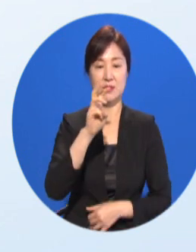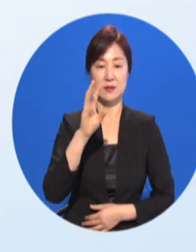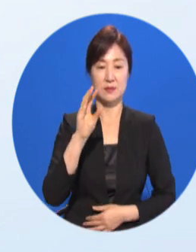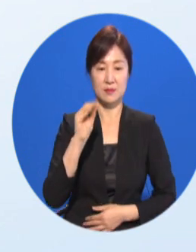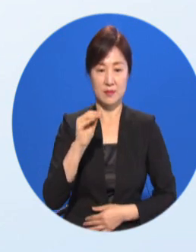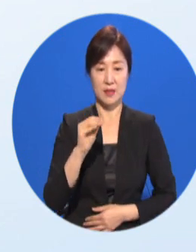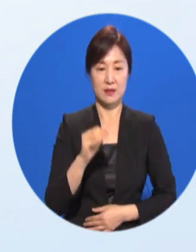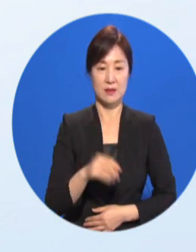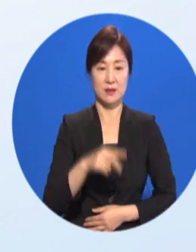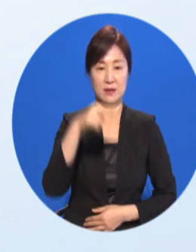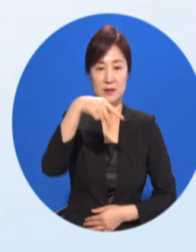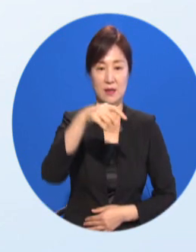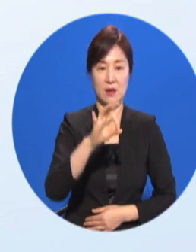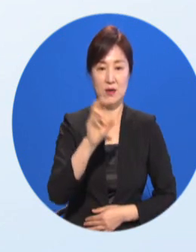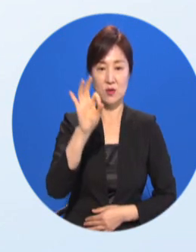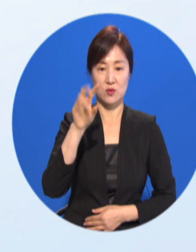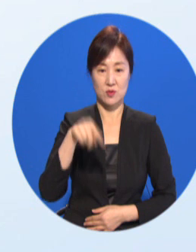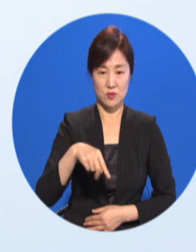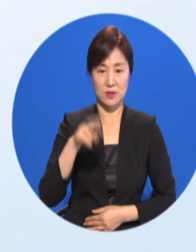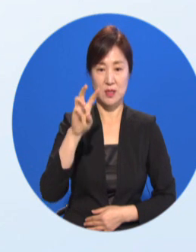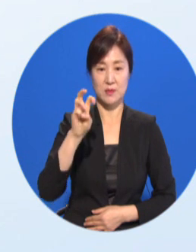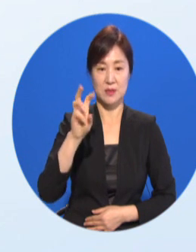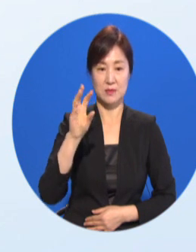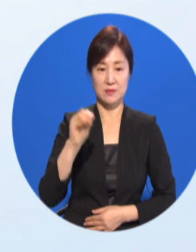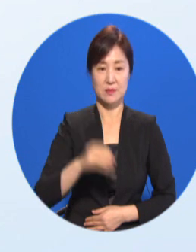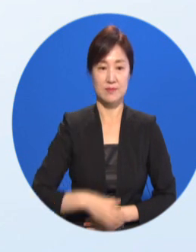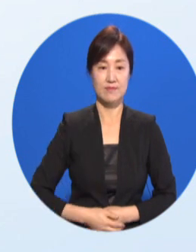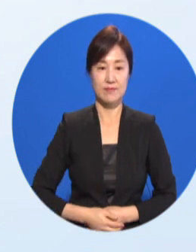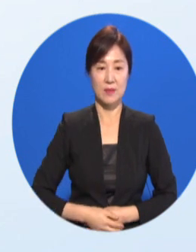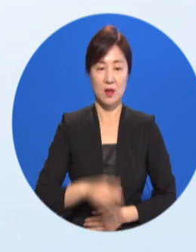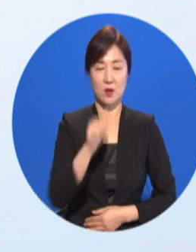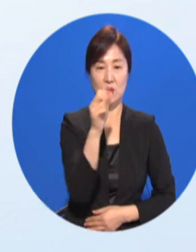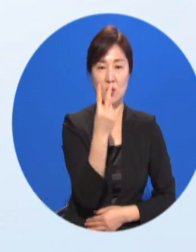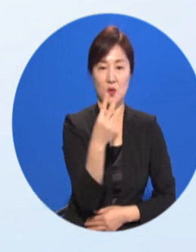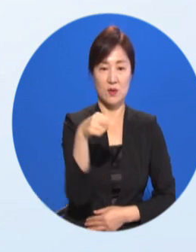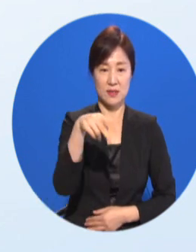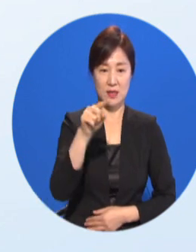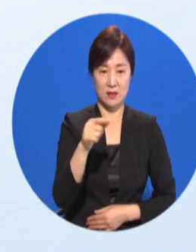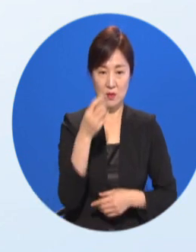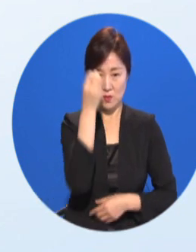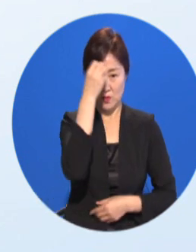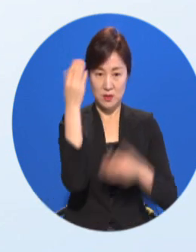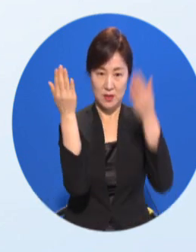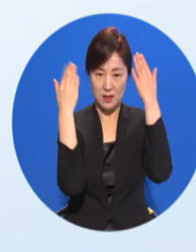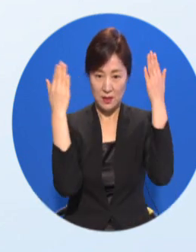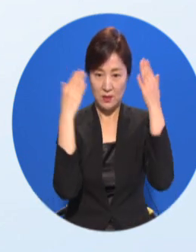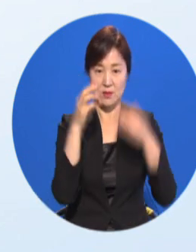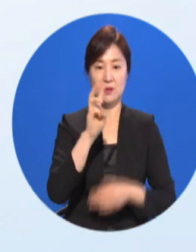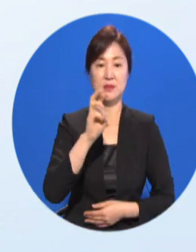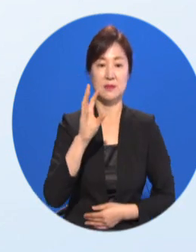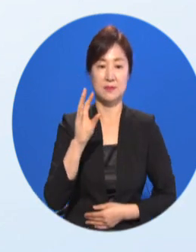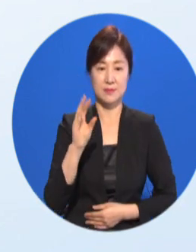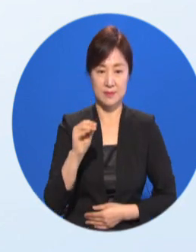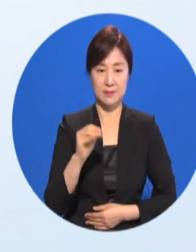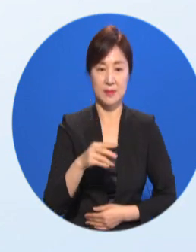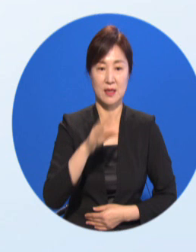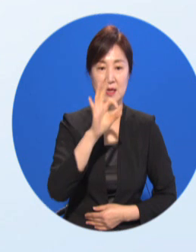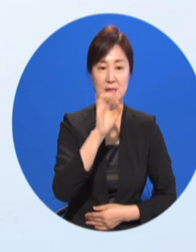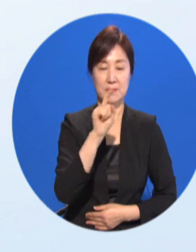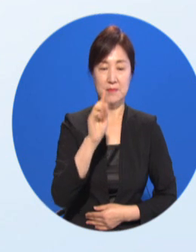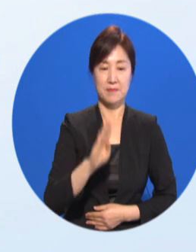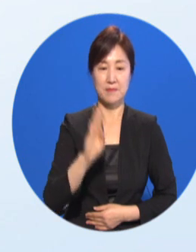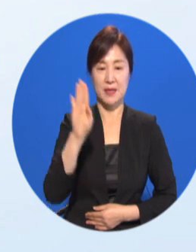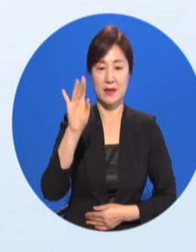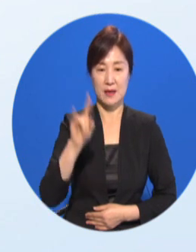마을주민 30만원 어 순천 효 상 고등학교 관광 조리과 동아리 30만원 공군 도양읍 앞에